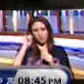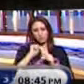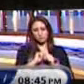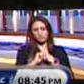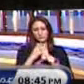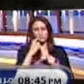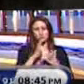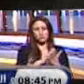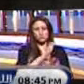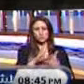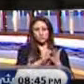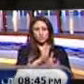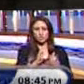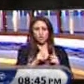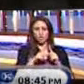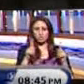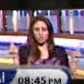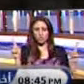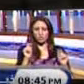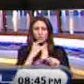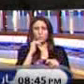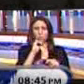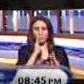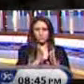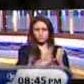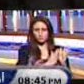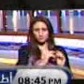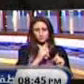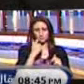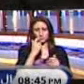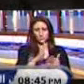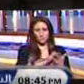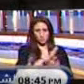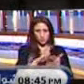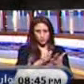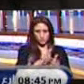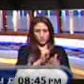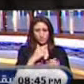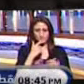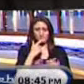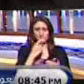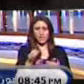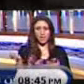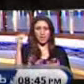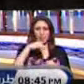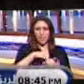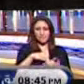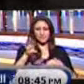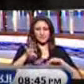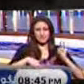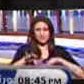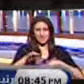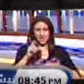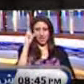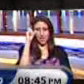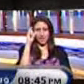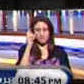طويلة. مش دي المشكلة، إنما المشكلة الحقيقية هو الاستخدام السياسي